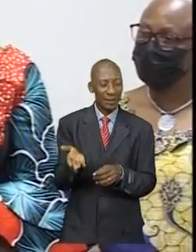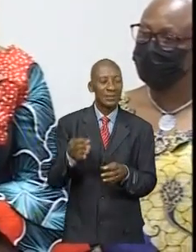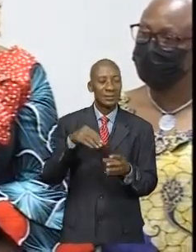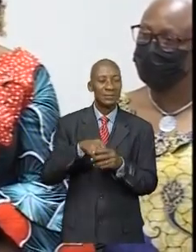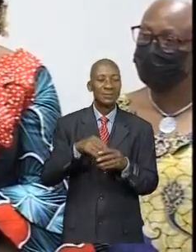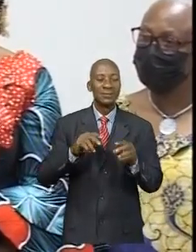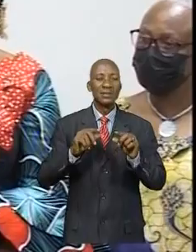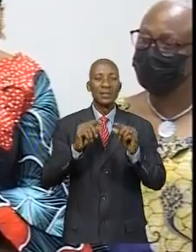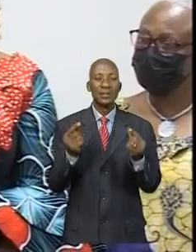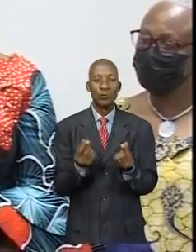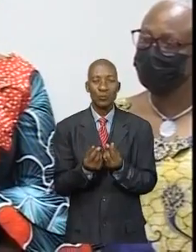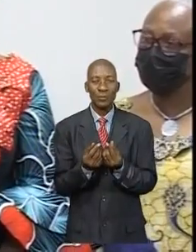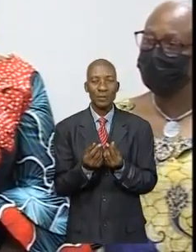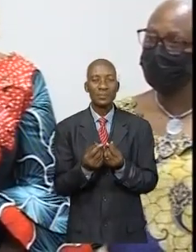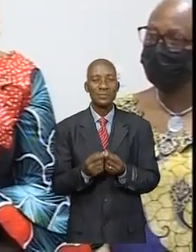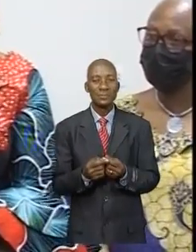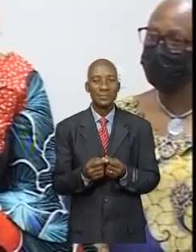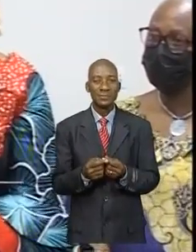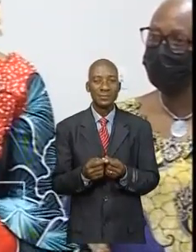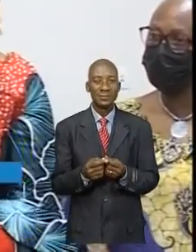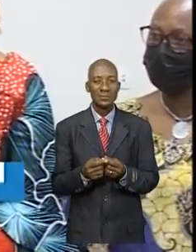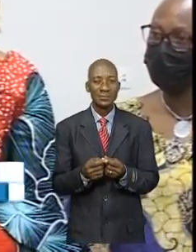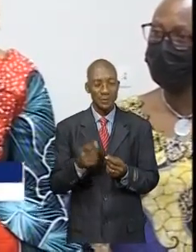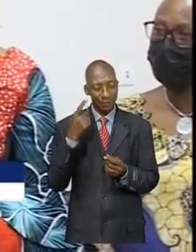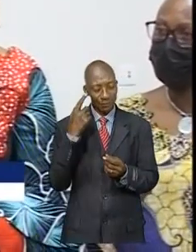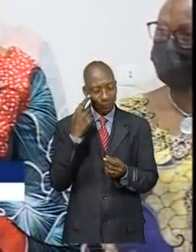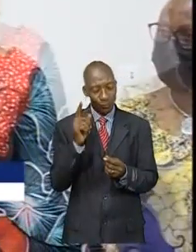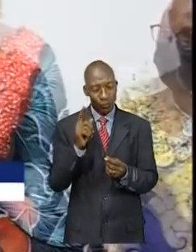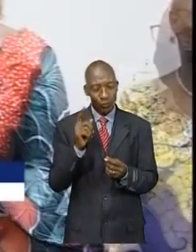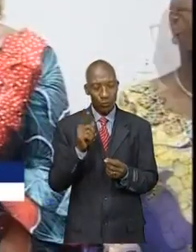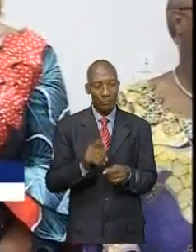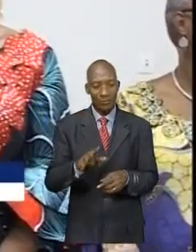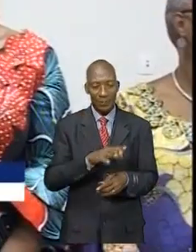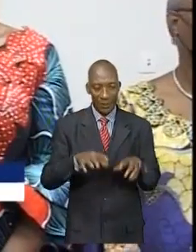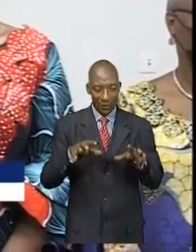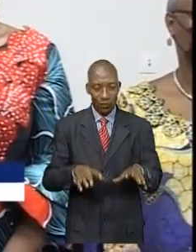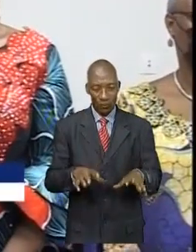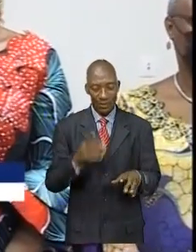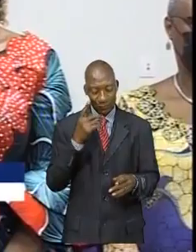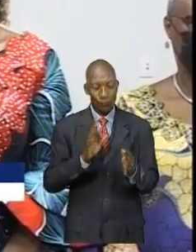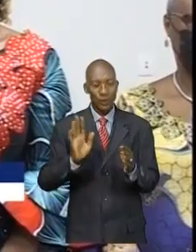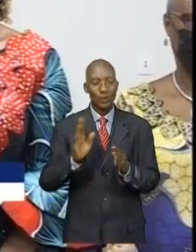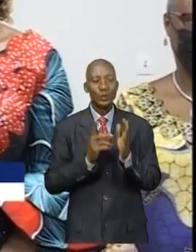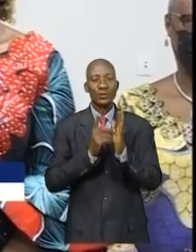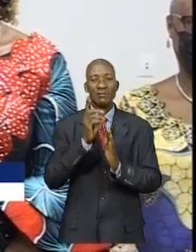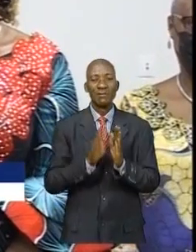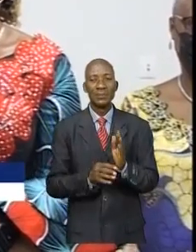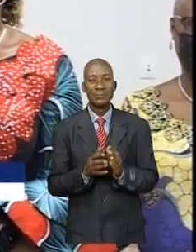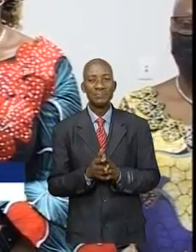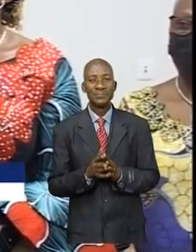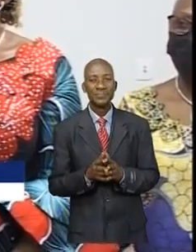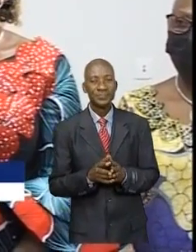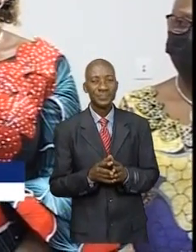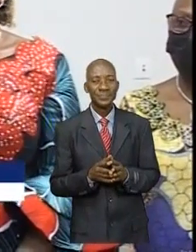peuvent compter les entrepreneurs congolais et toute la population congolaise en général. Nous avons eu à organiser une formation qui